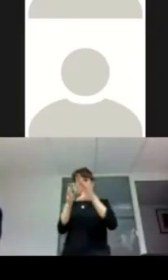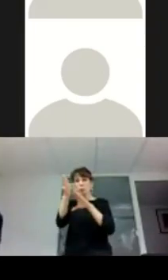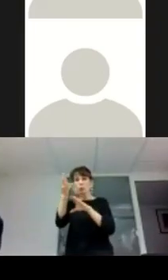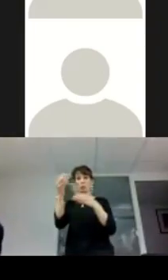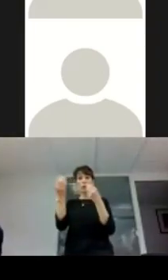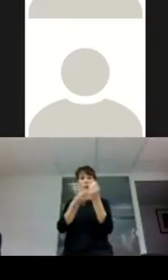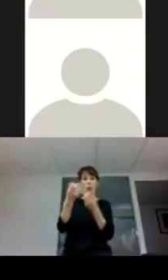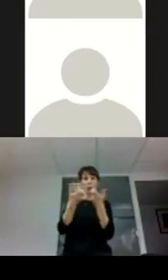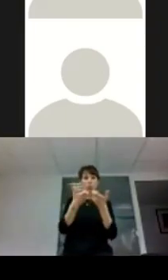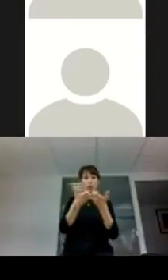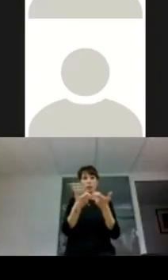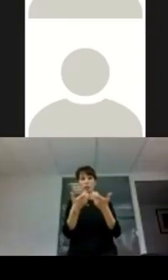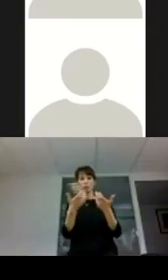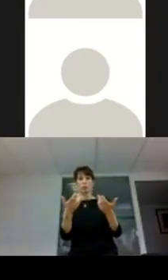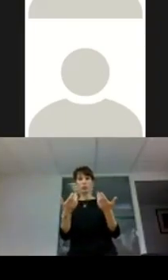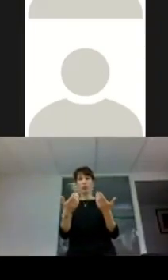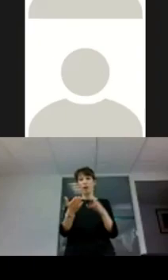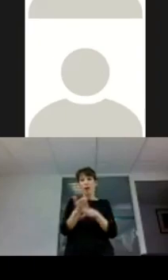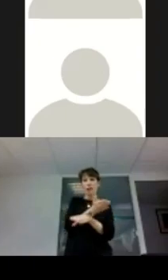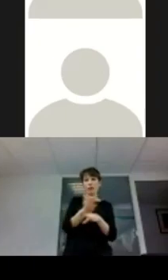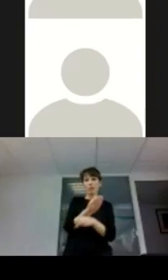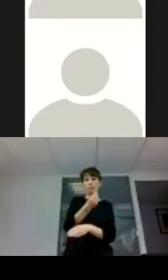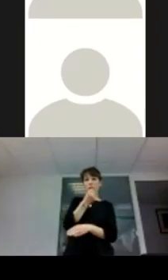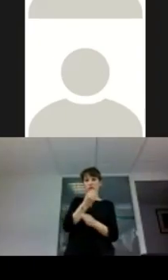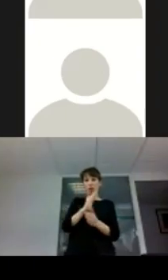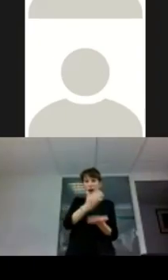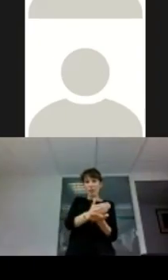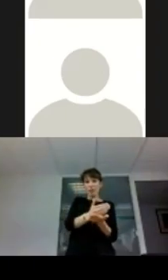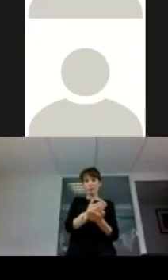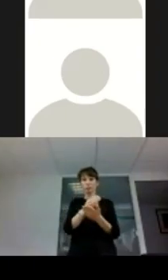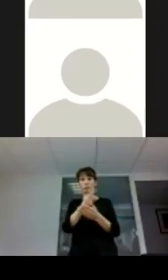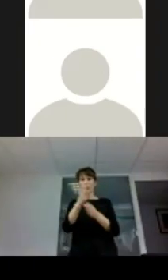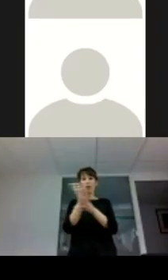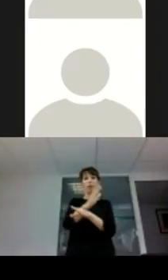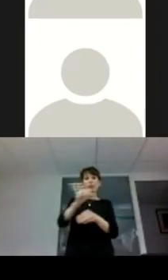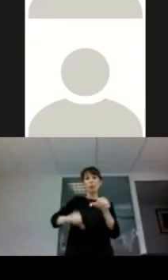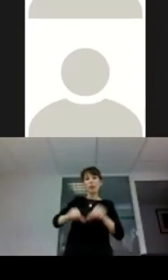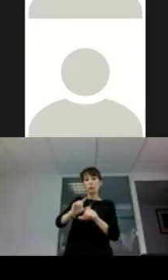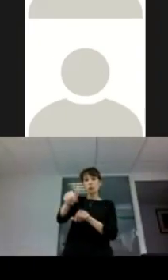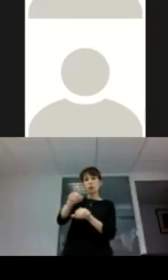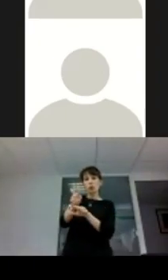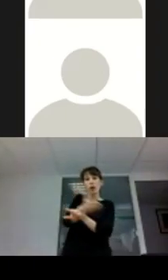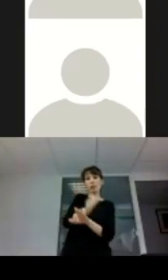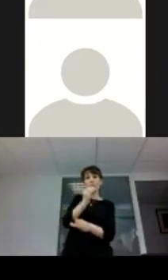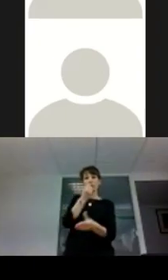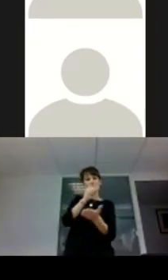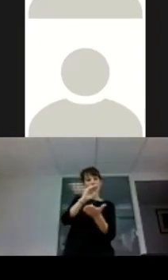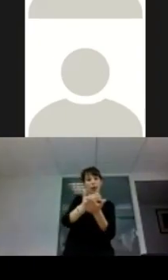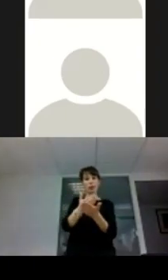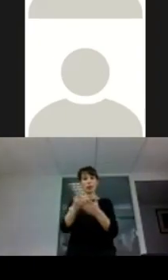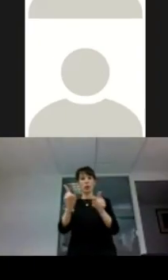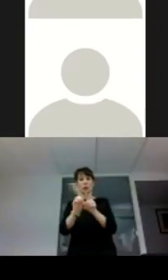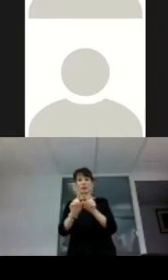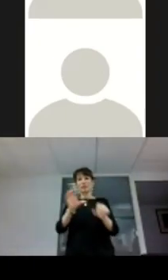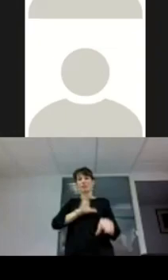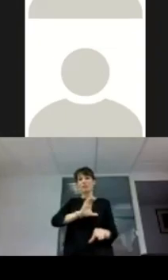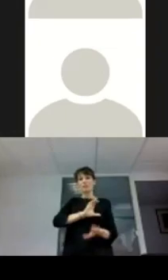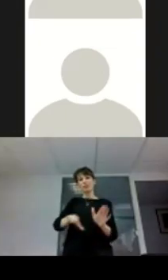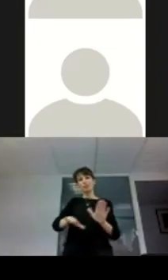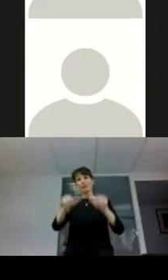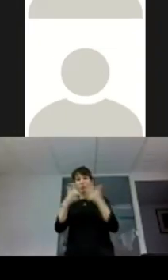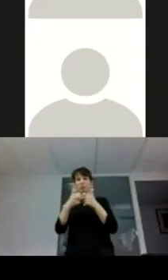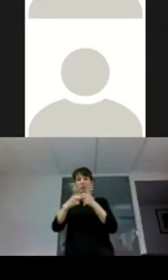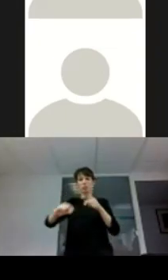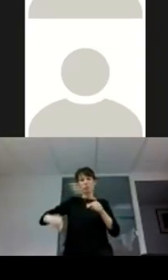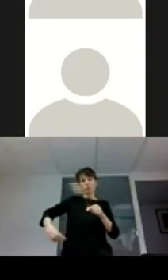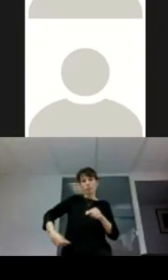la cœlioscopie, une limitation du jeûne. Souvent, maintenant, le jeûne se limite aux 2 heures préopératoires. Et puis, surtout, on essaye de diminuer